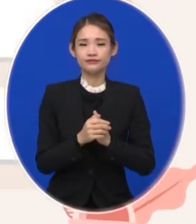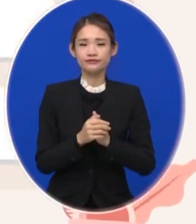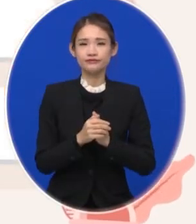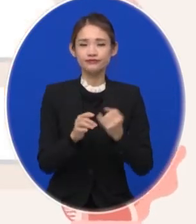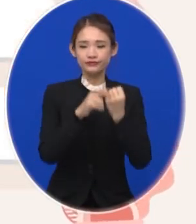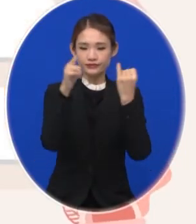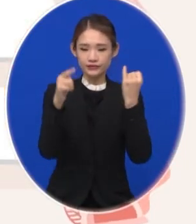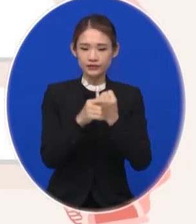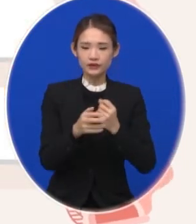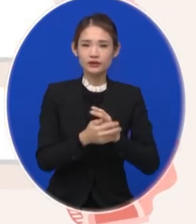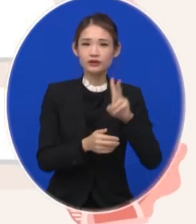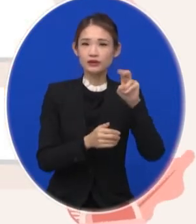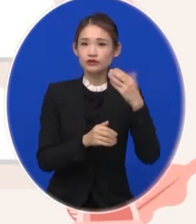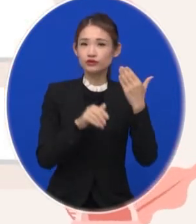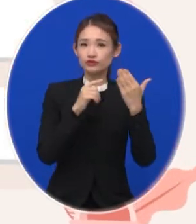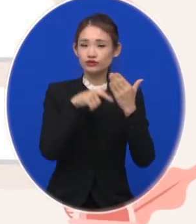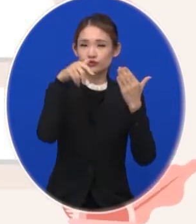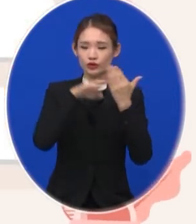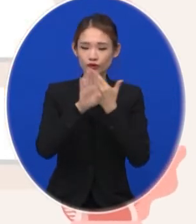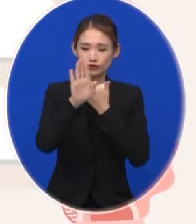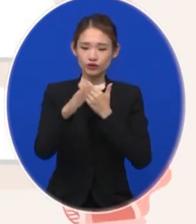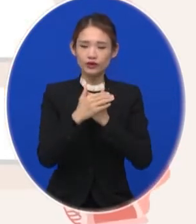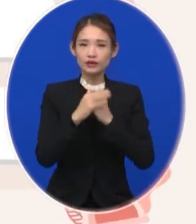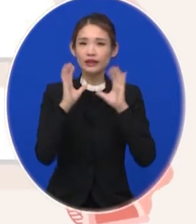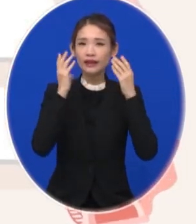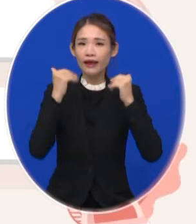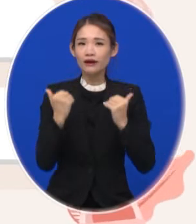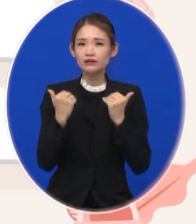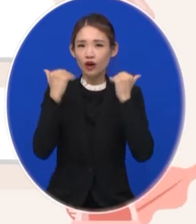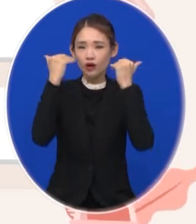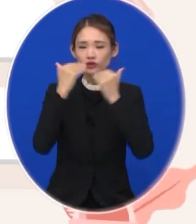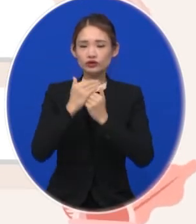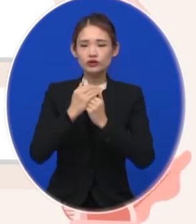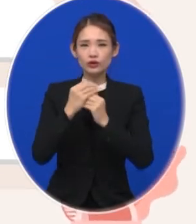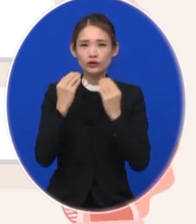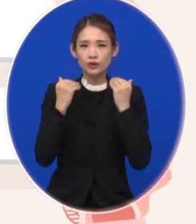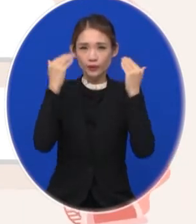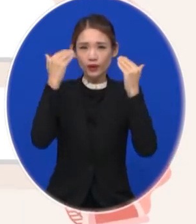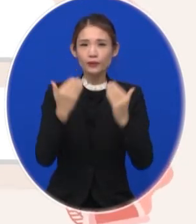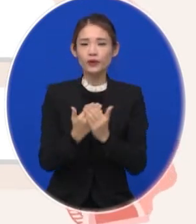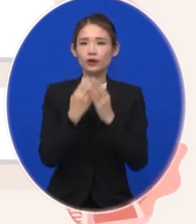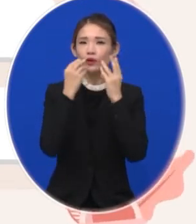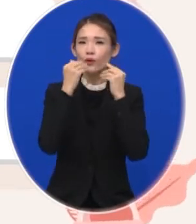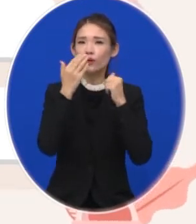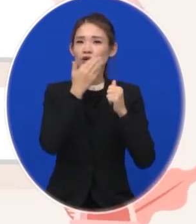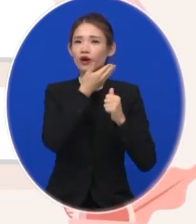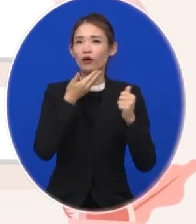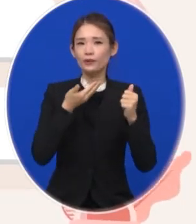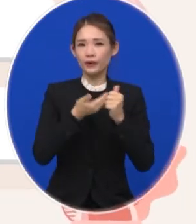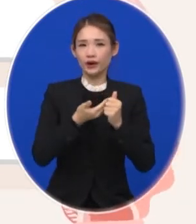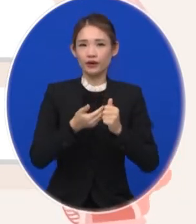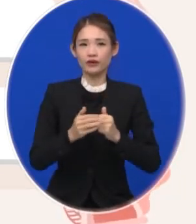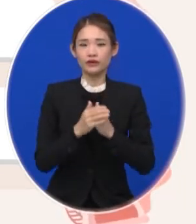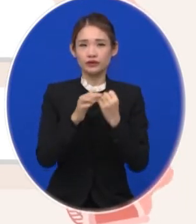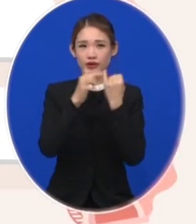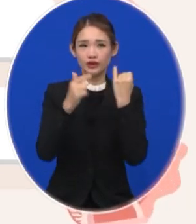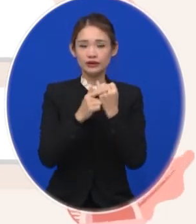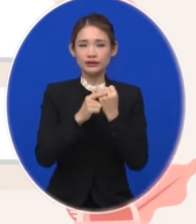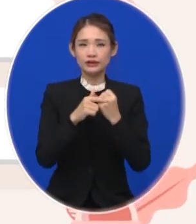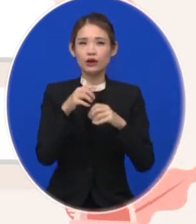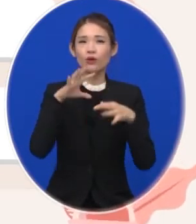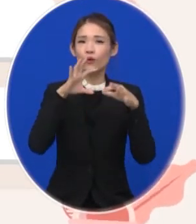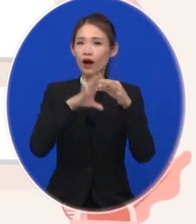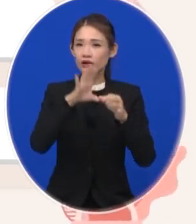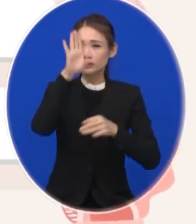임신 29주 이후에는 태아의 성장과 성숙을 위해 고른 영양 섭취가 필요합니다. 산모의 임신 관련